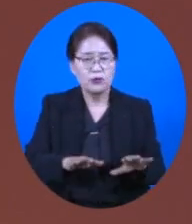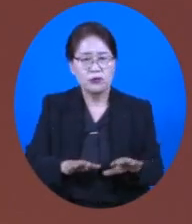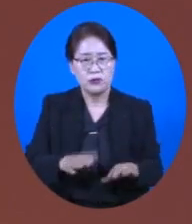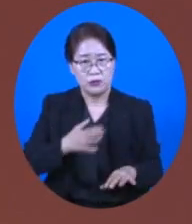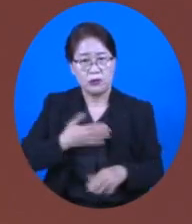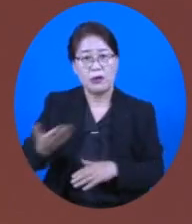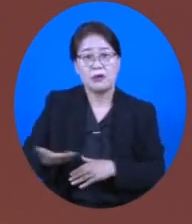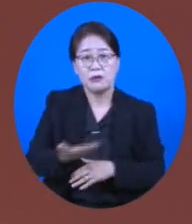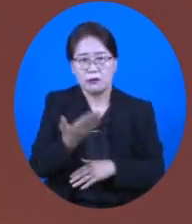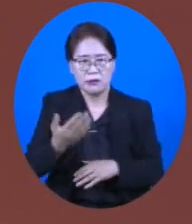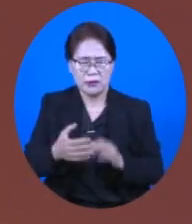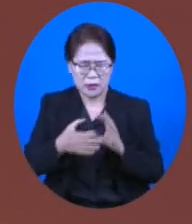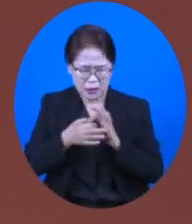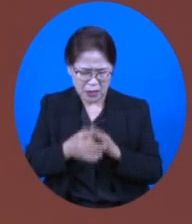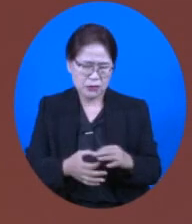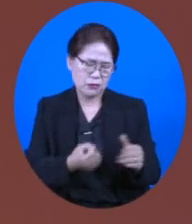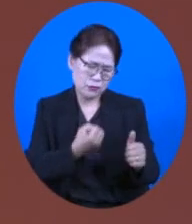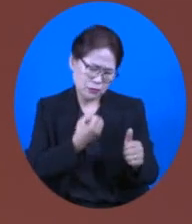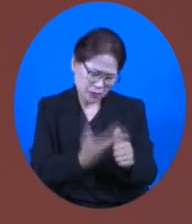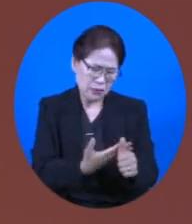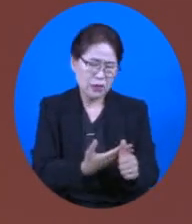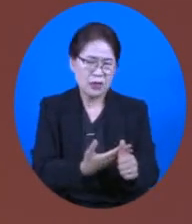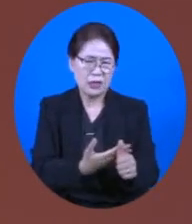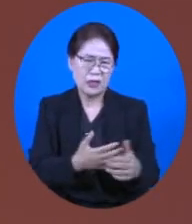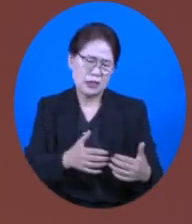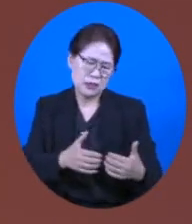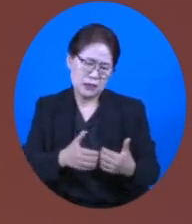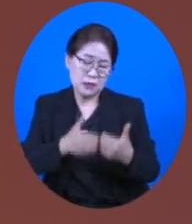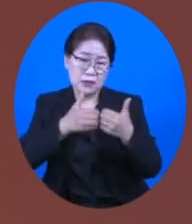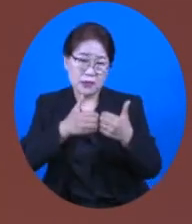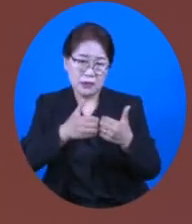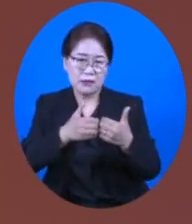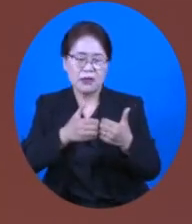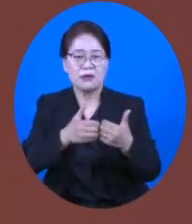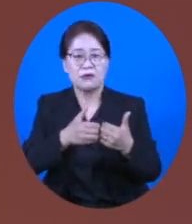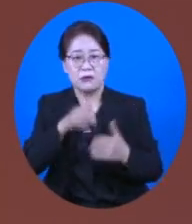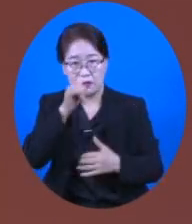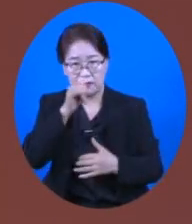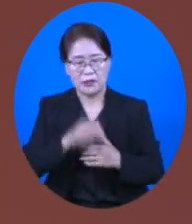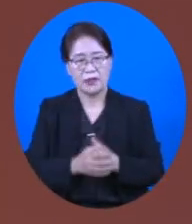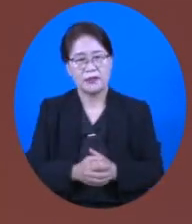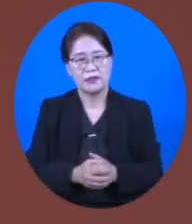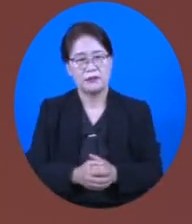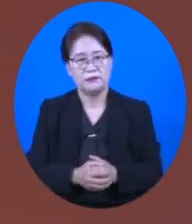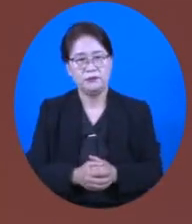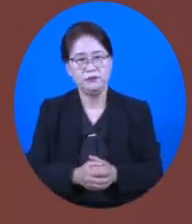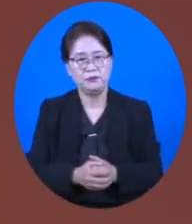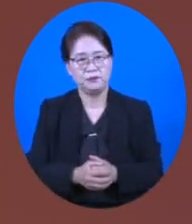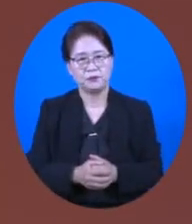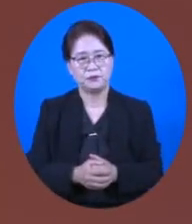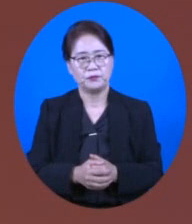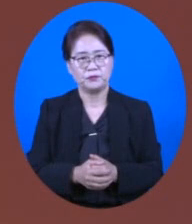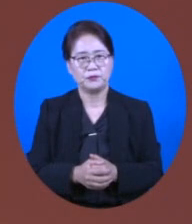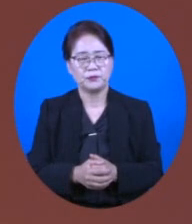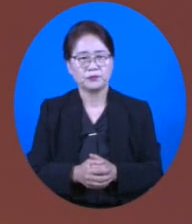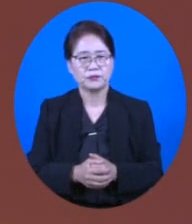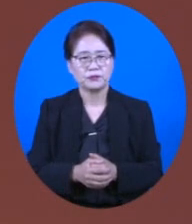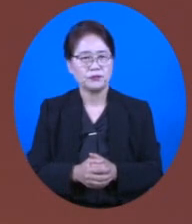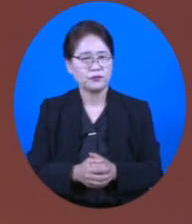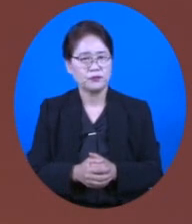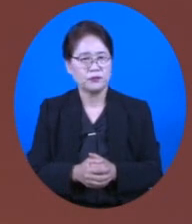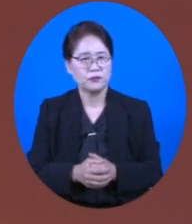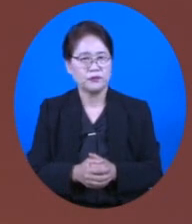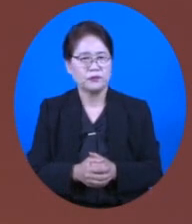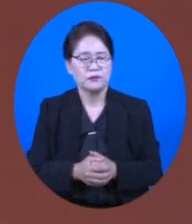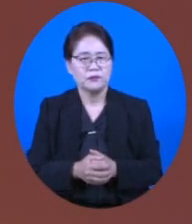끊임없이 참소하며 대적을 한다는 것입니다. 여러분, 이 사실은 여러분이 아무리 부정해도 부정될 수가